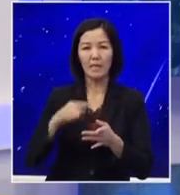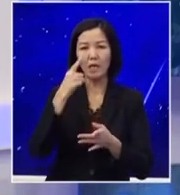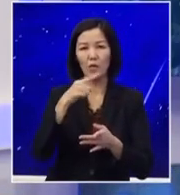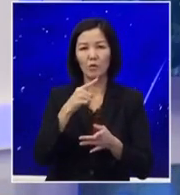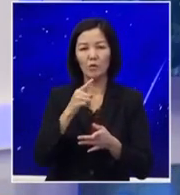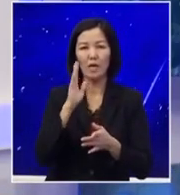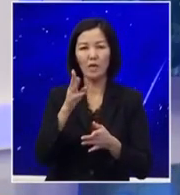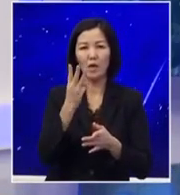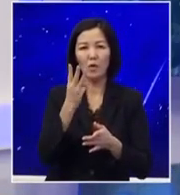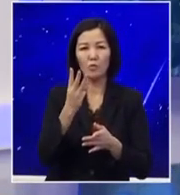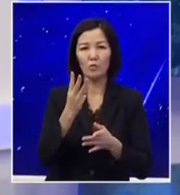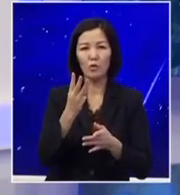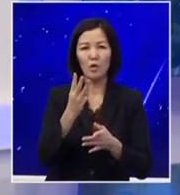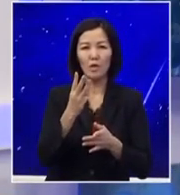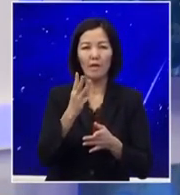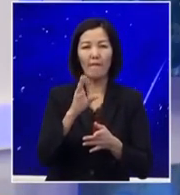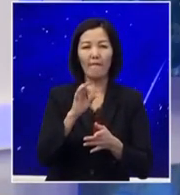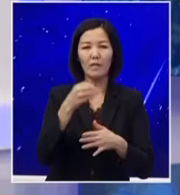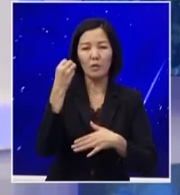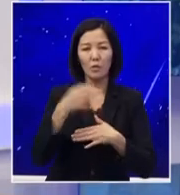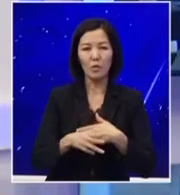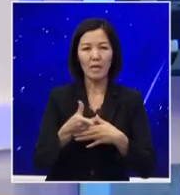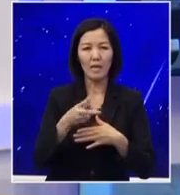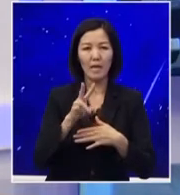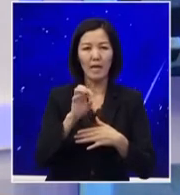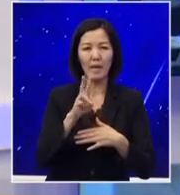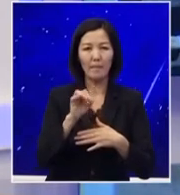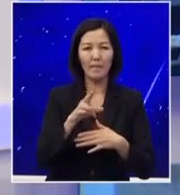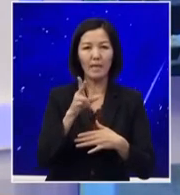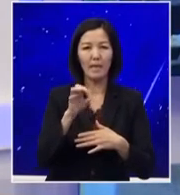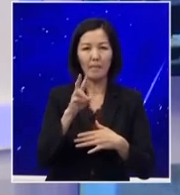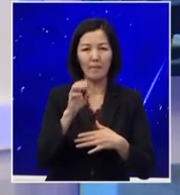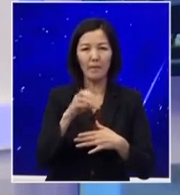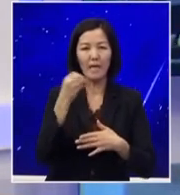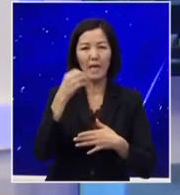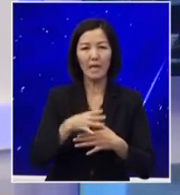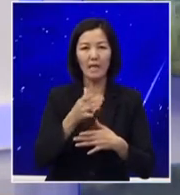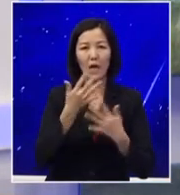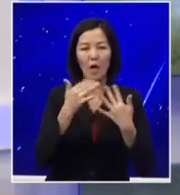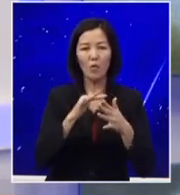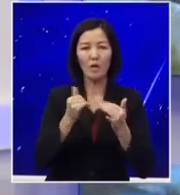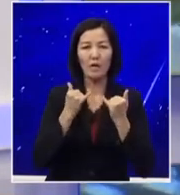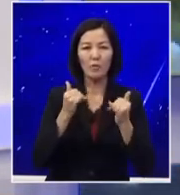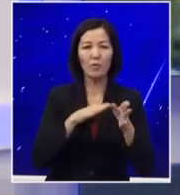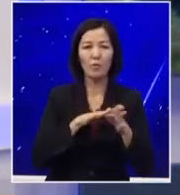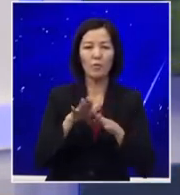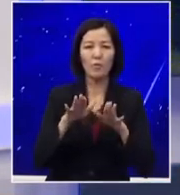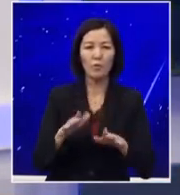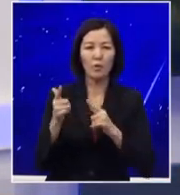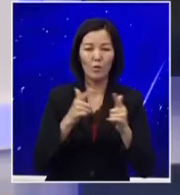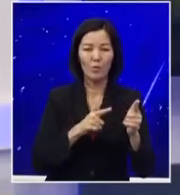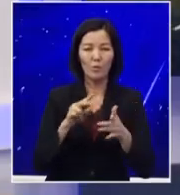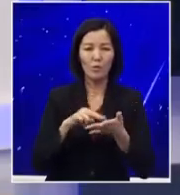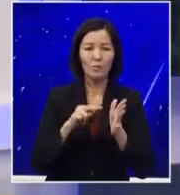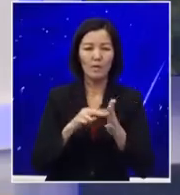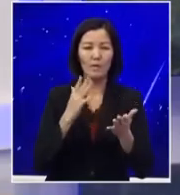айтуынша, алдағы уақытта мұнда үш визит орталық, глэмпингтер, кемпингтер мен этно ауылға арналған орындар дайындау көзделген.